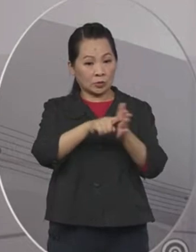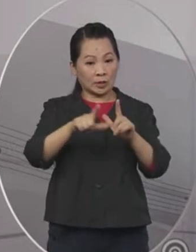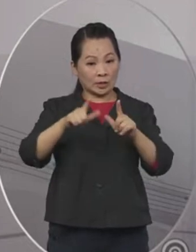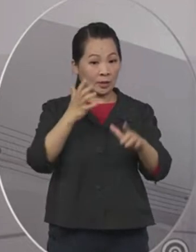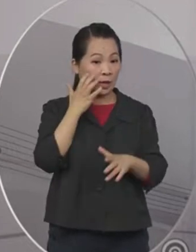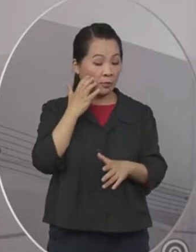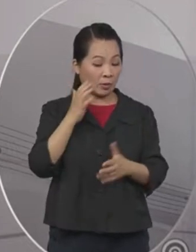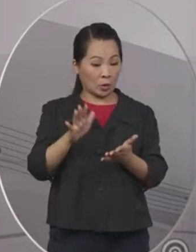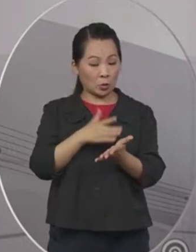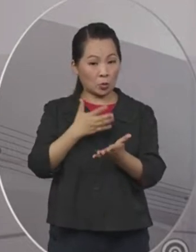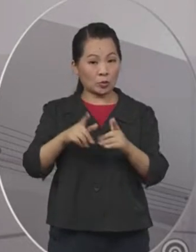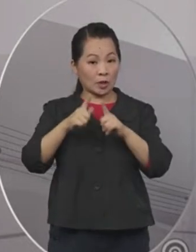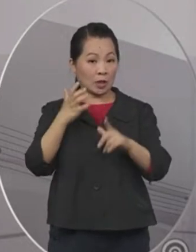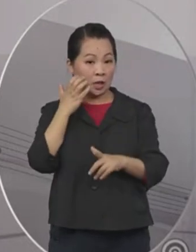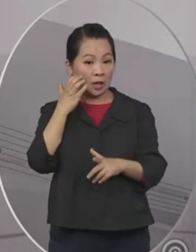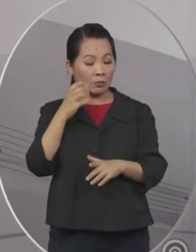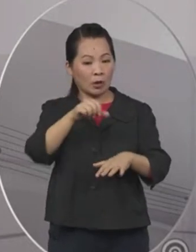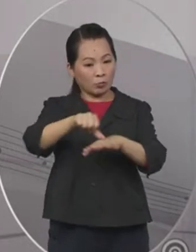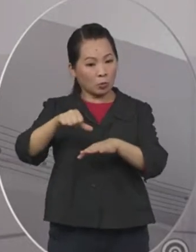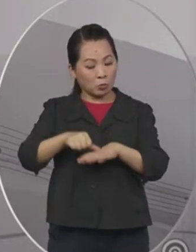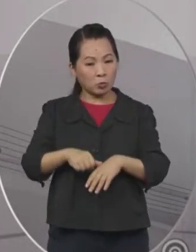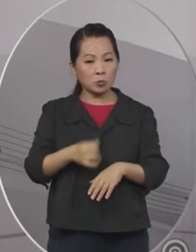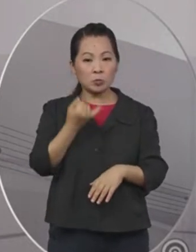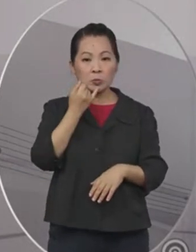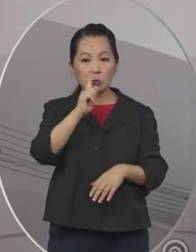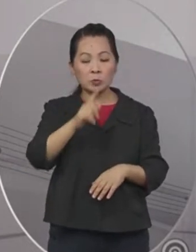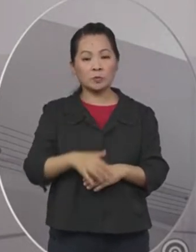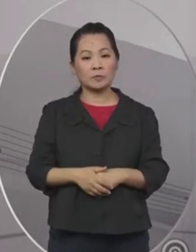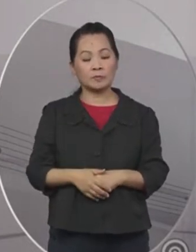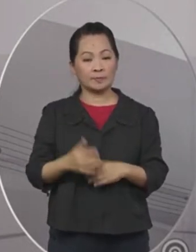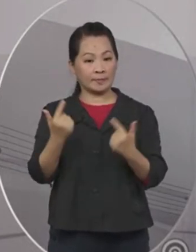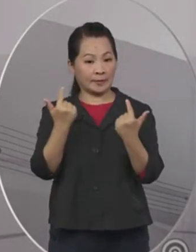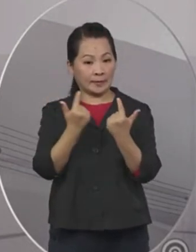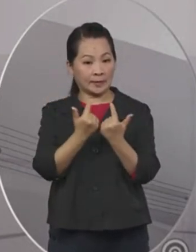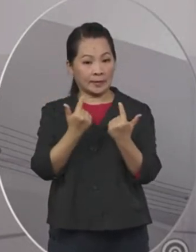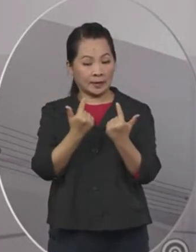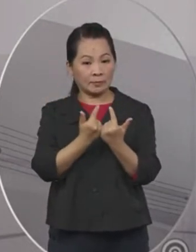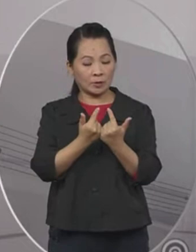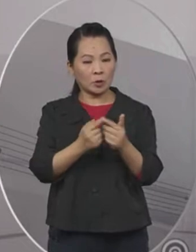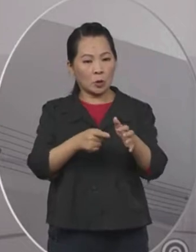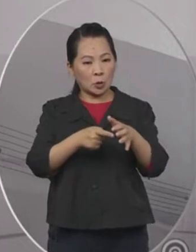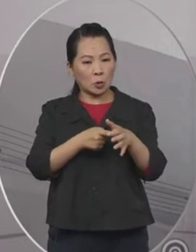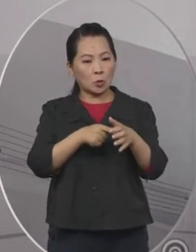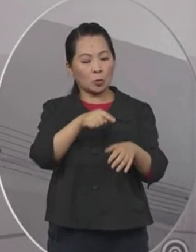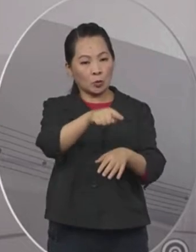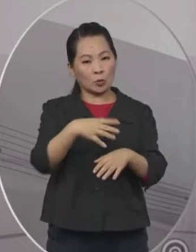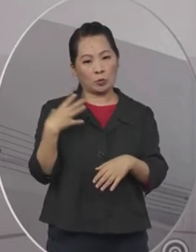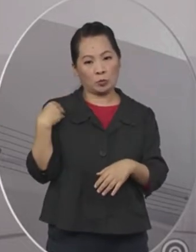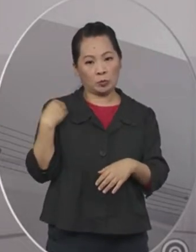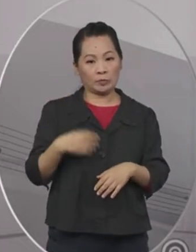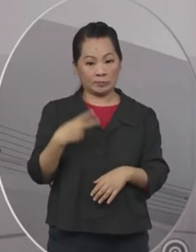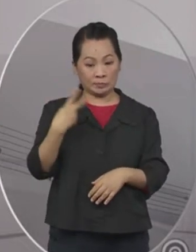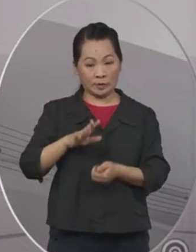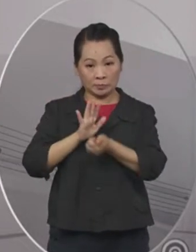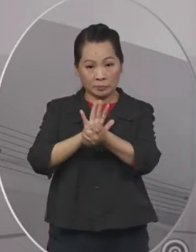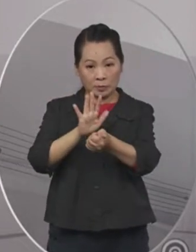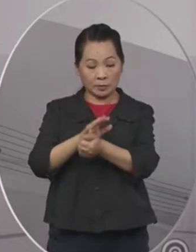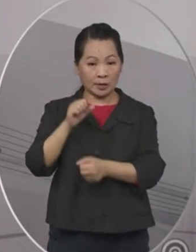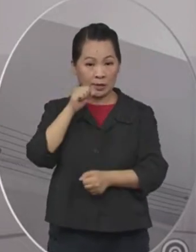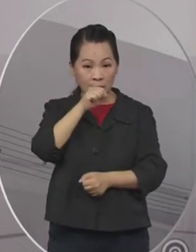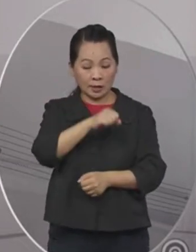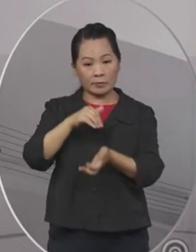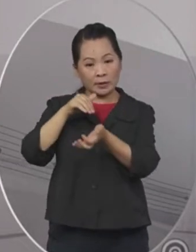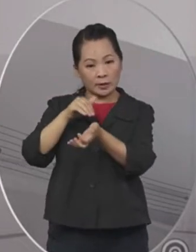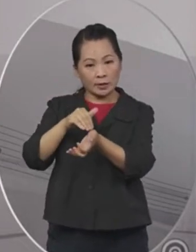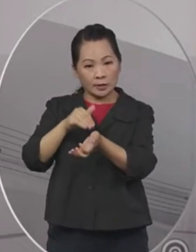休闲大麻等，如此不仅可延续台北精致农业的产业链，更可促进台湾生技医